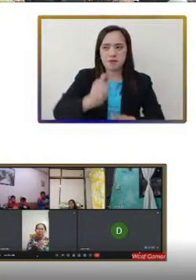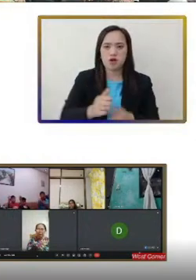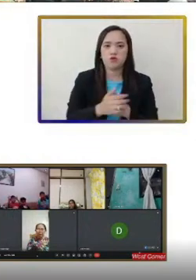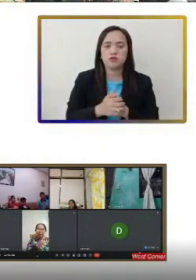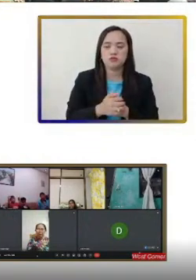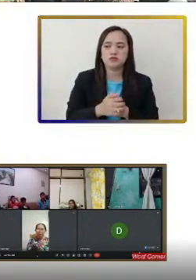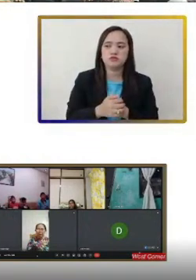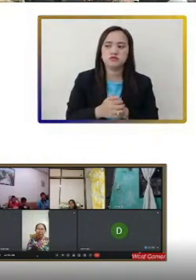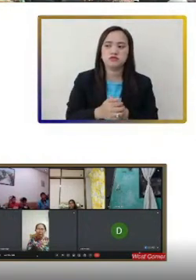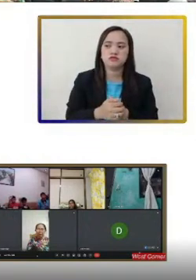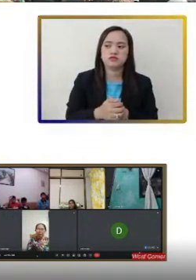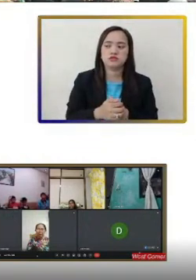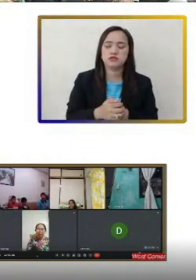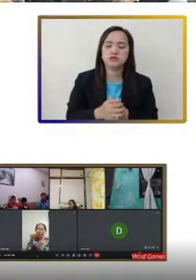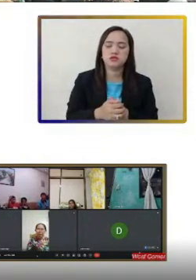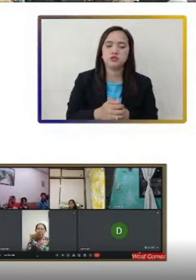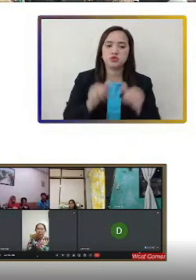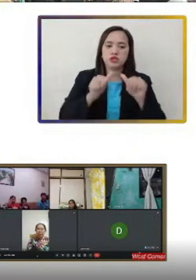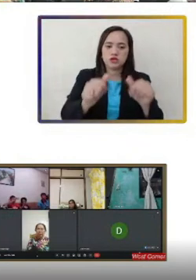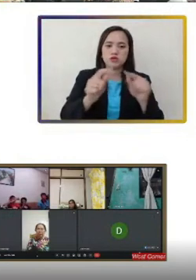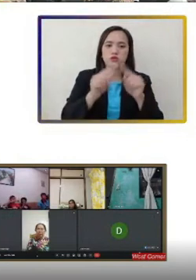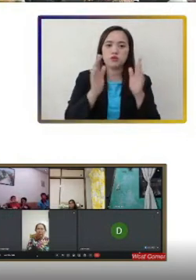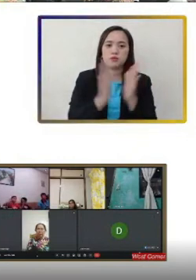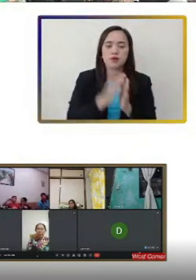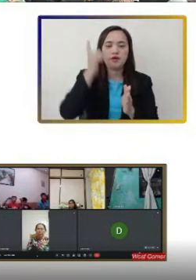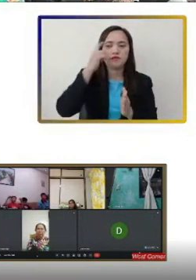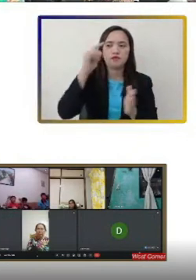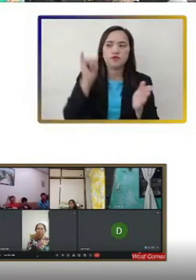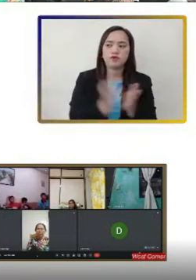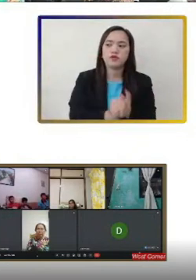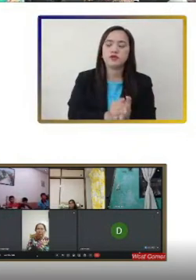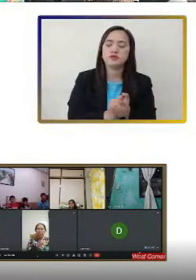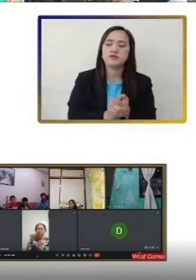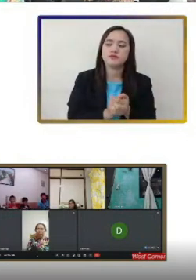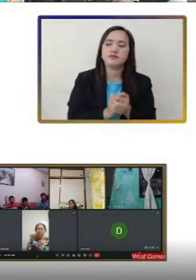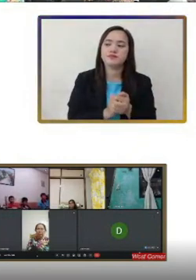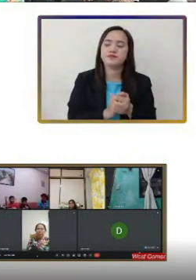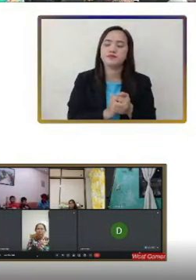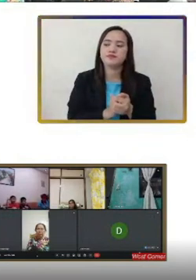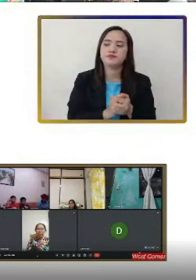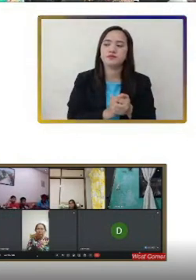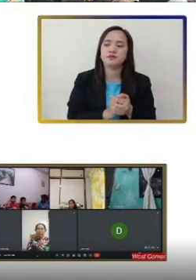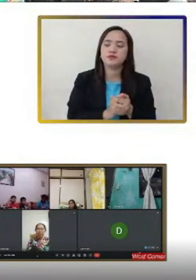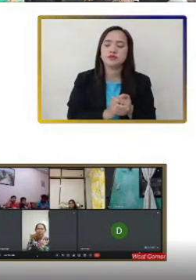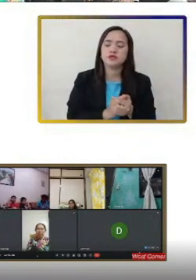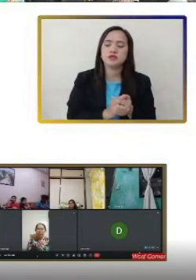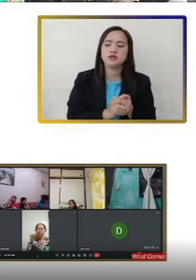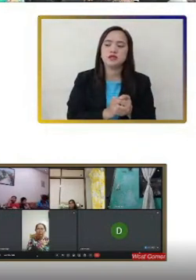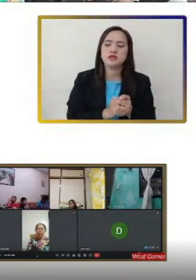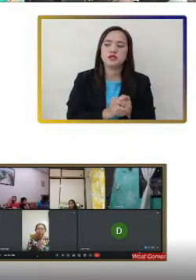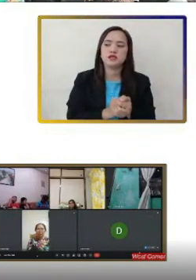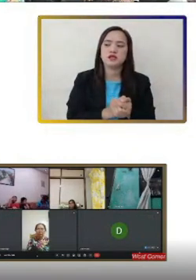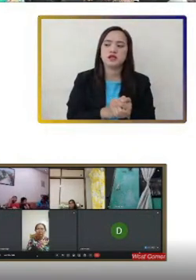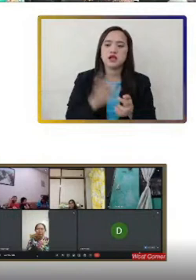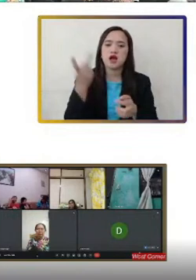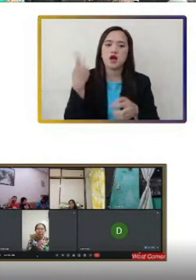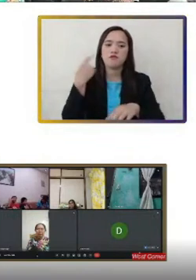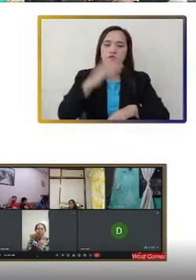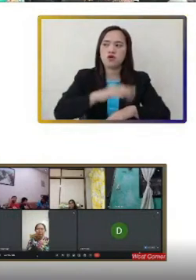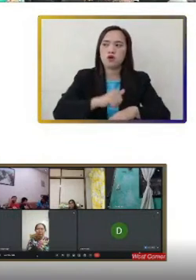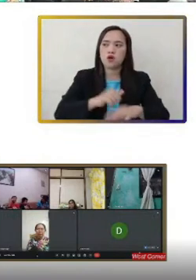Alright, so you pray for that sapagkat kailangan po natin gagawin yan at magpapatawag po ako ng meeting sa lahat ng mga missions